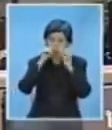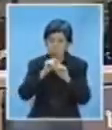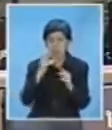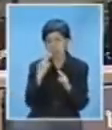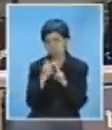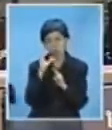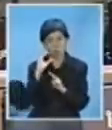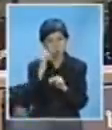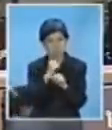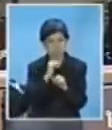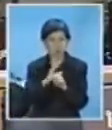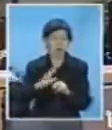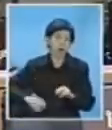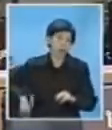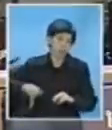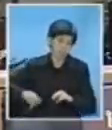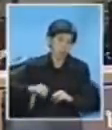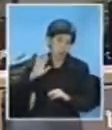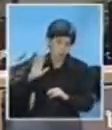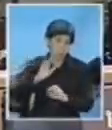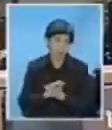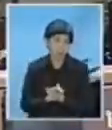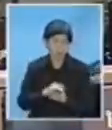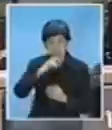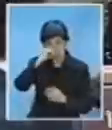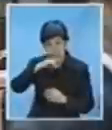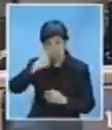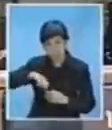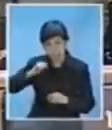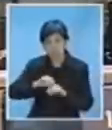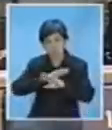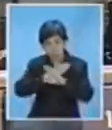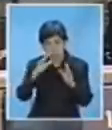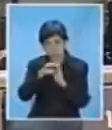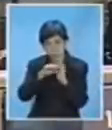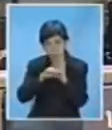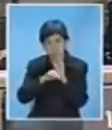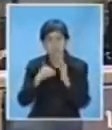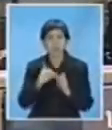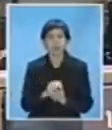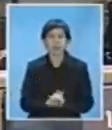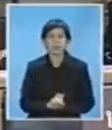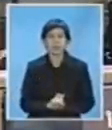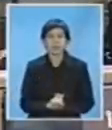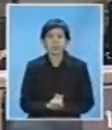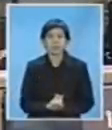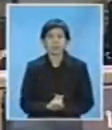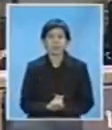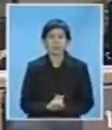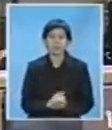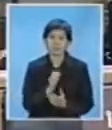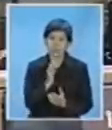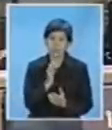ต่ฝ่ายเดียวของกัมพูชาแม้ศาลไทยจะตัดสินยกเลิกแถลงการ ครับเชิญ